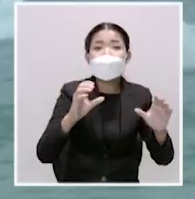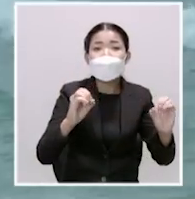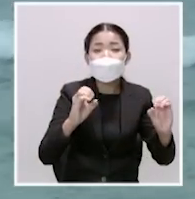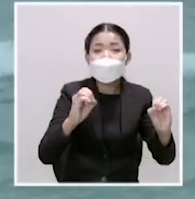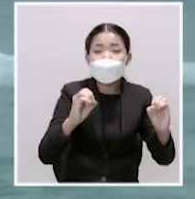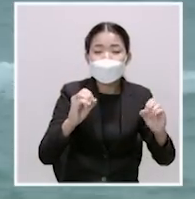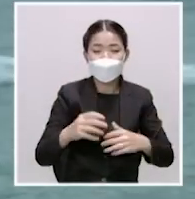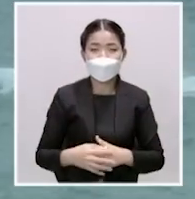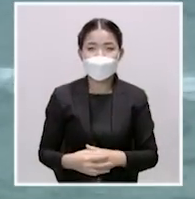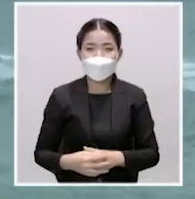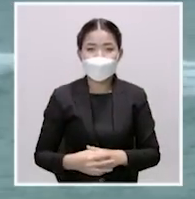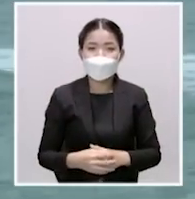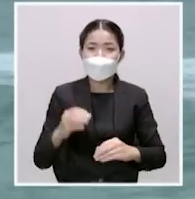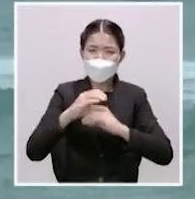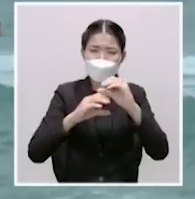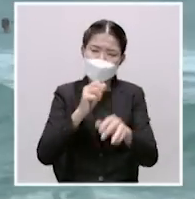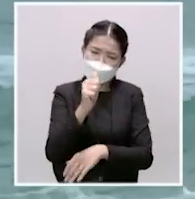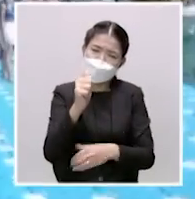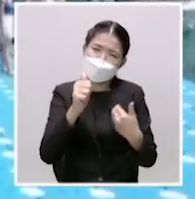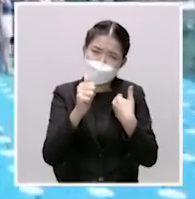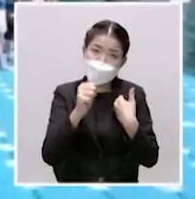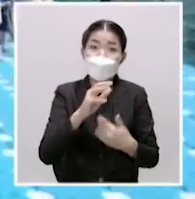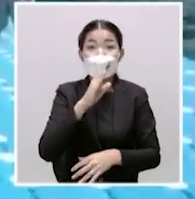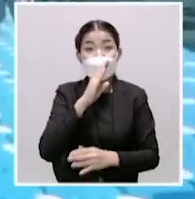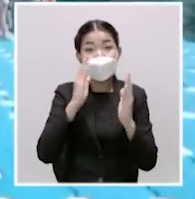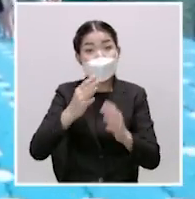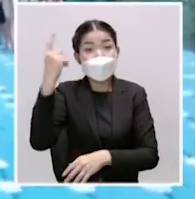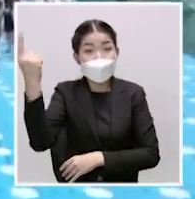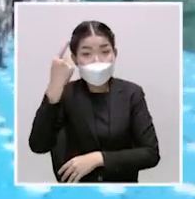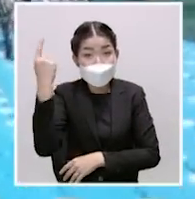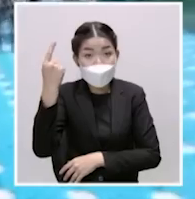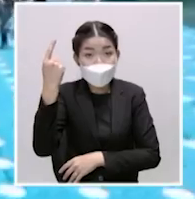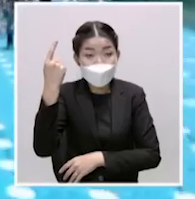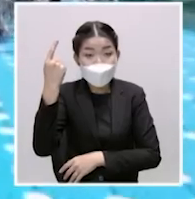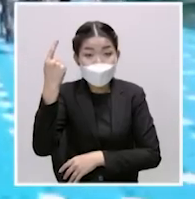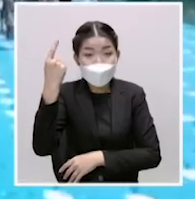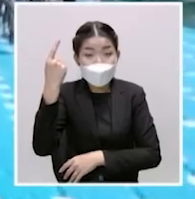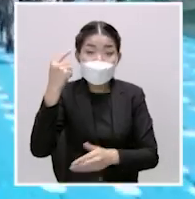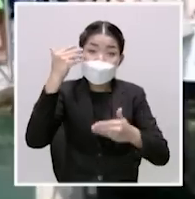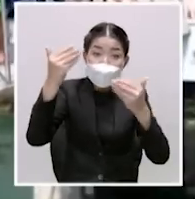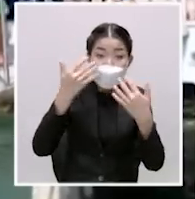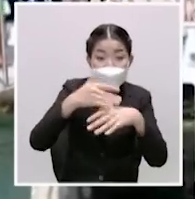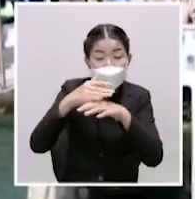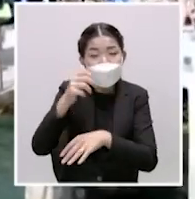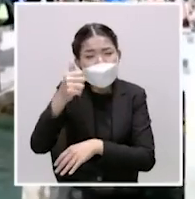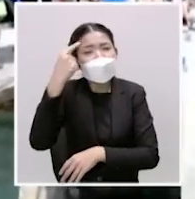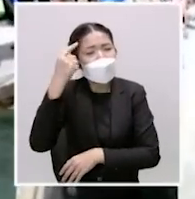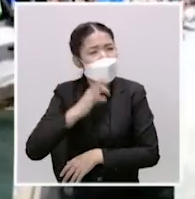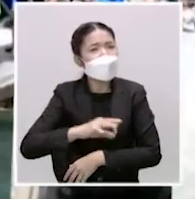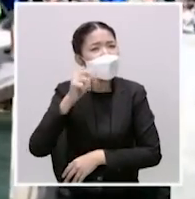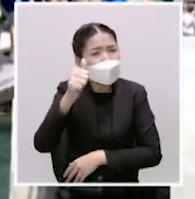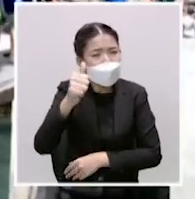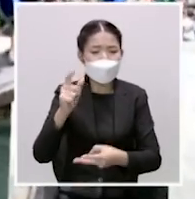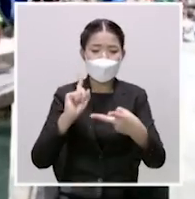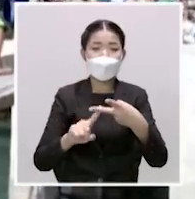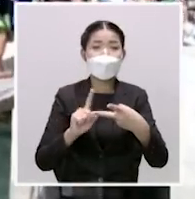ำเร็จมากของรัฐบาลนี้นะครับเพราะฉะนั้นถ้าภาคท่องเที่ยวเนี่ย ได้แคมเปญแบบนี้ด้วยก็น่าจะดีครับข้อ